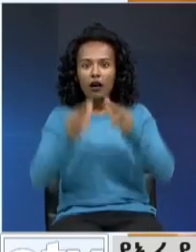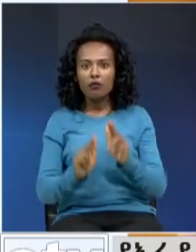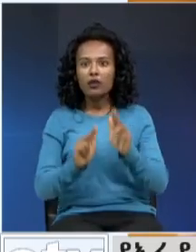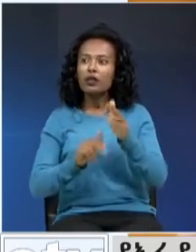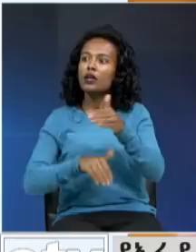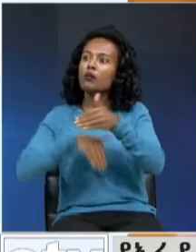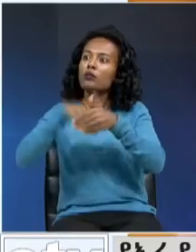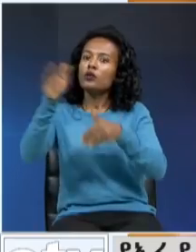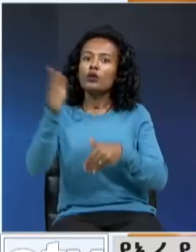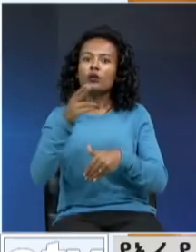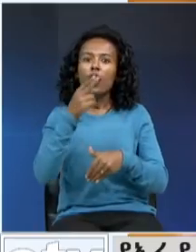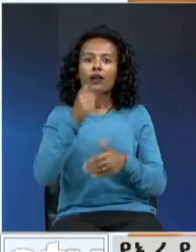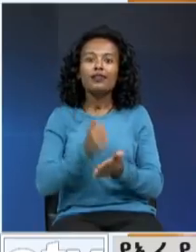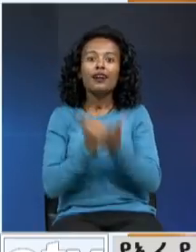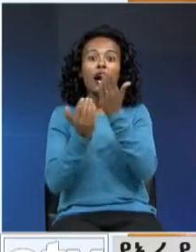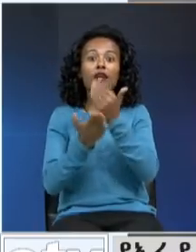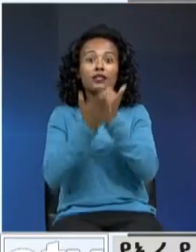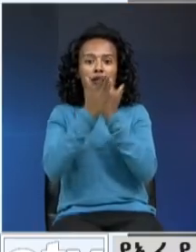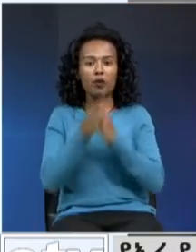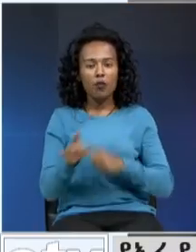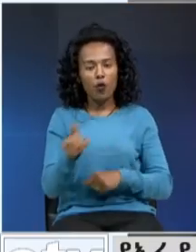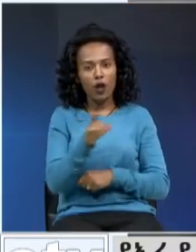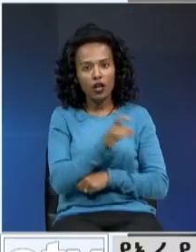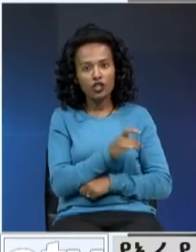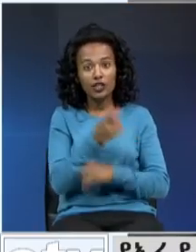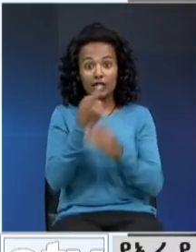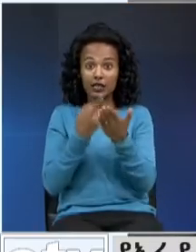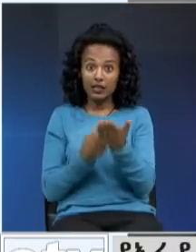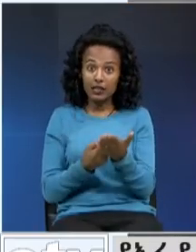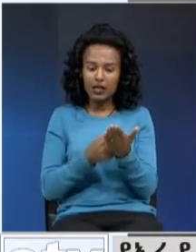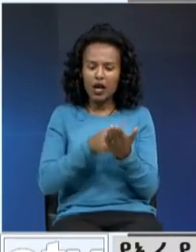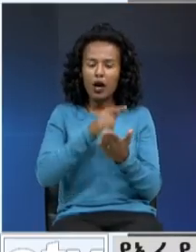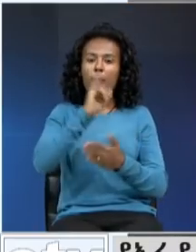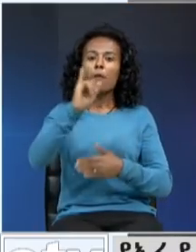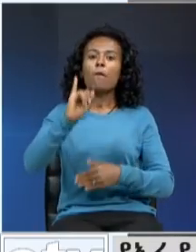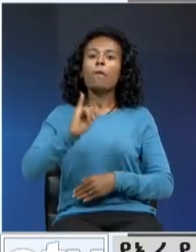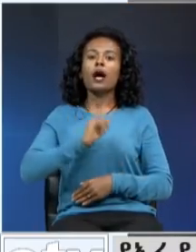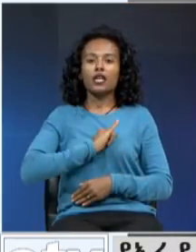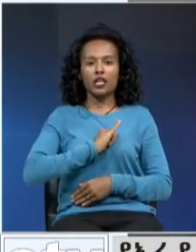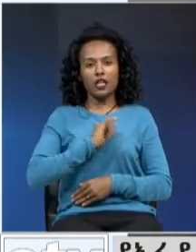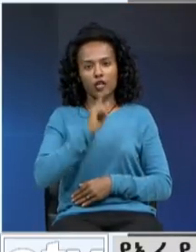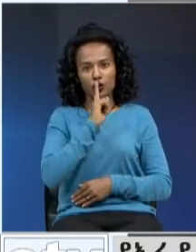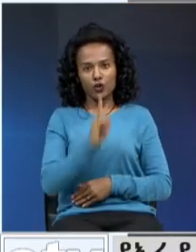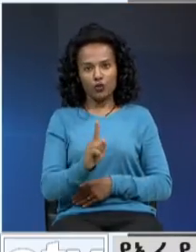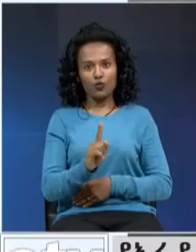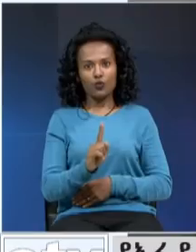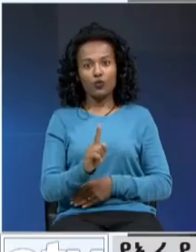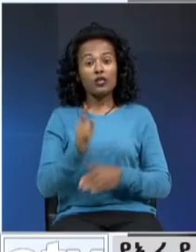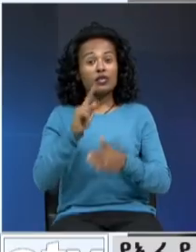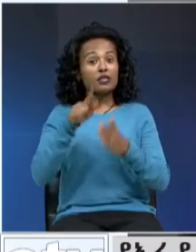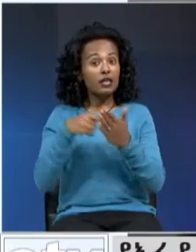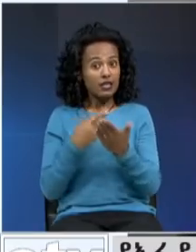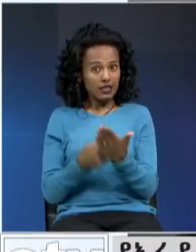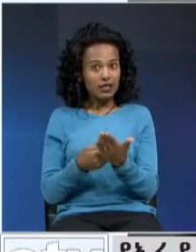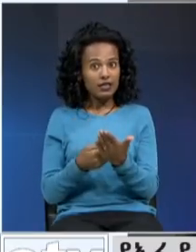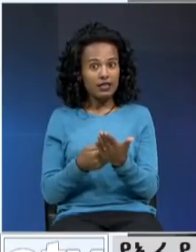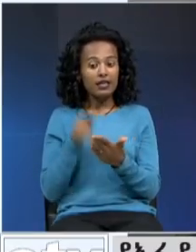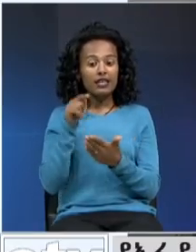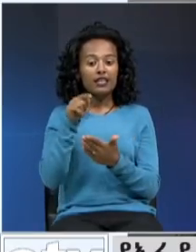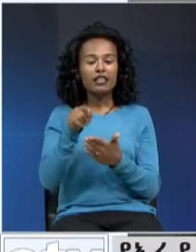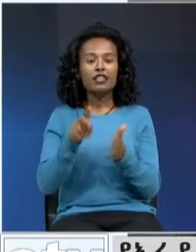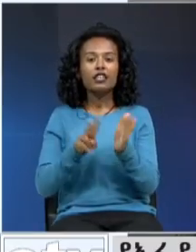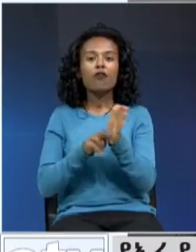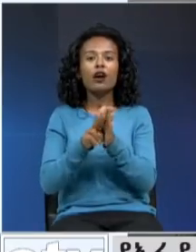የምንወጣና የምንተዛዘን በመሆናችን ነው። ይህ ማንነታችን ነው። ስለዚህም